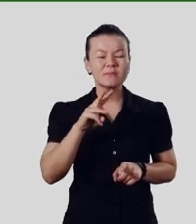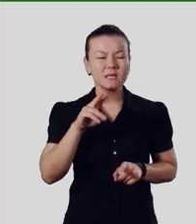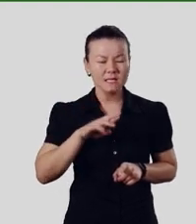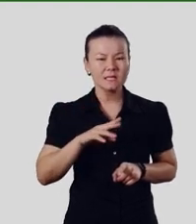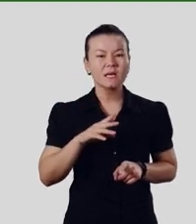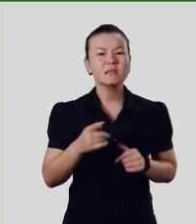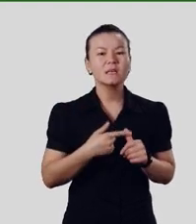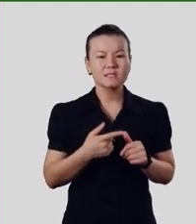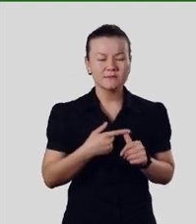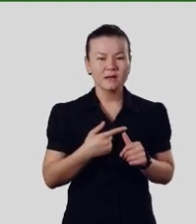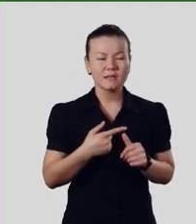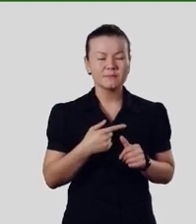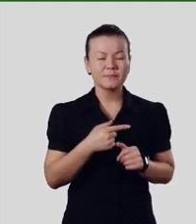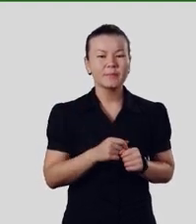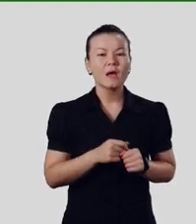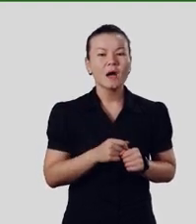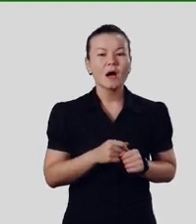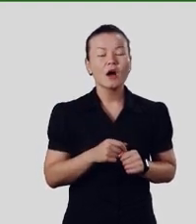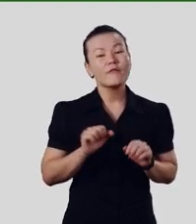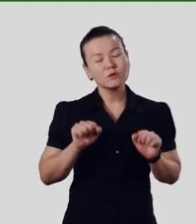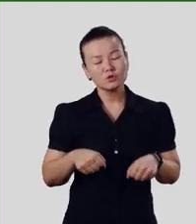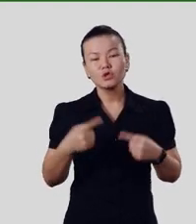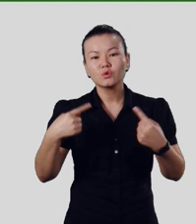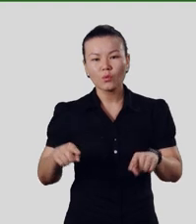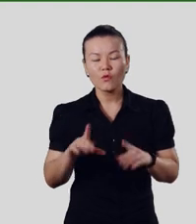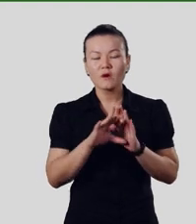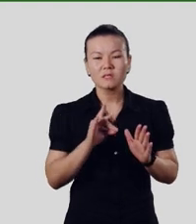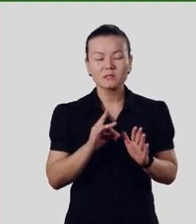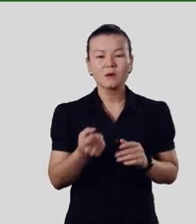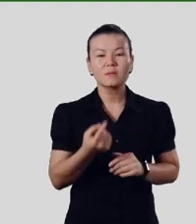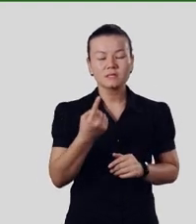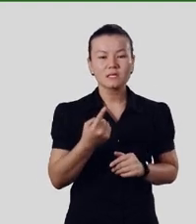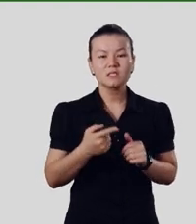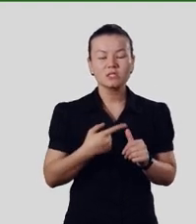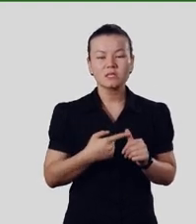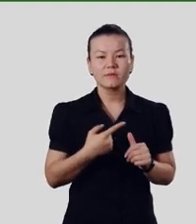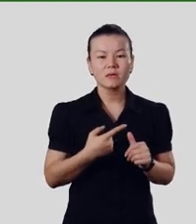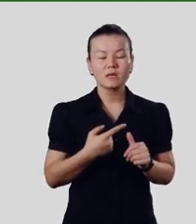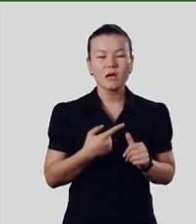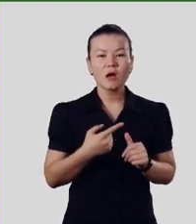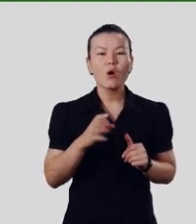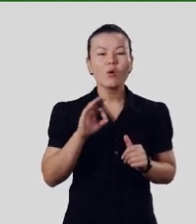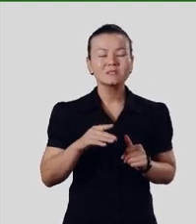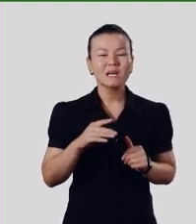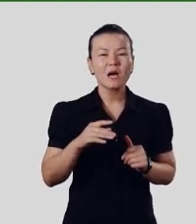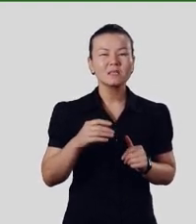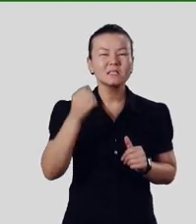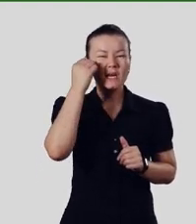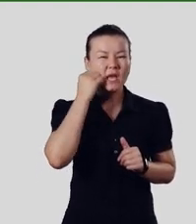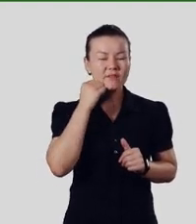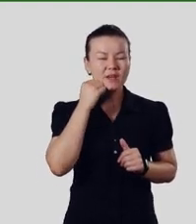севере континента. Возможно, другой вариант происхождения названия от